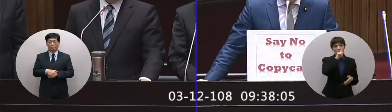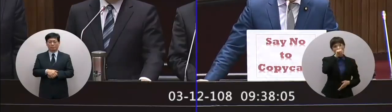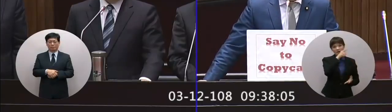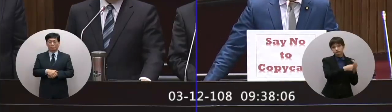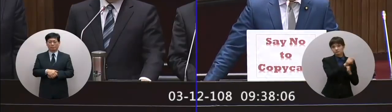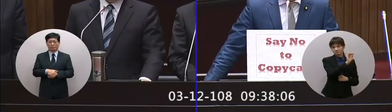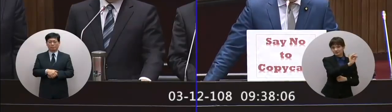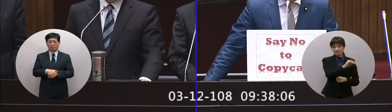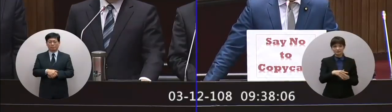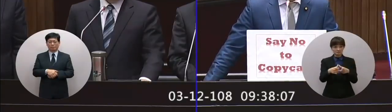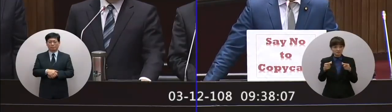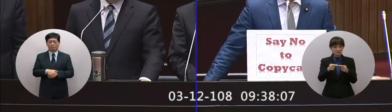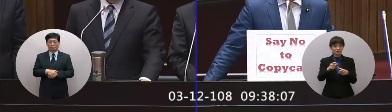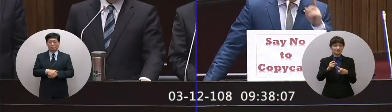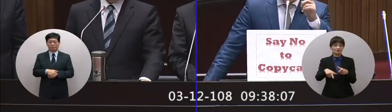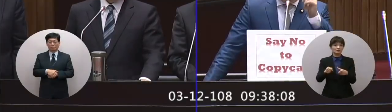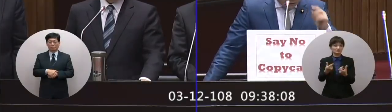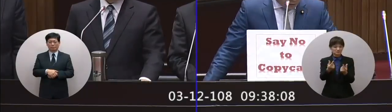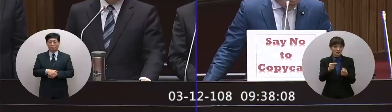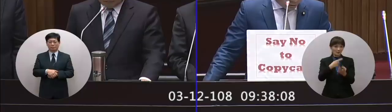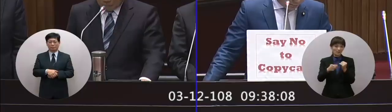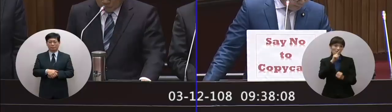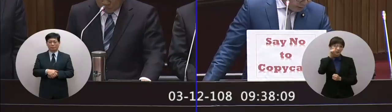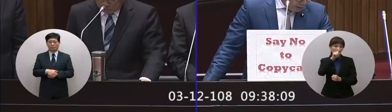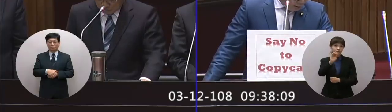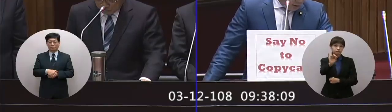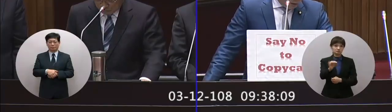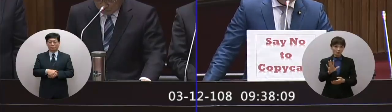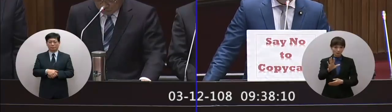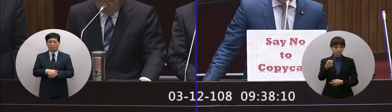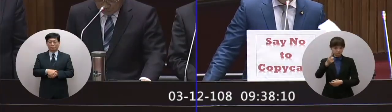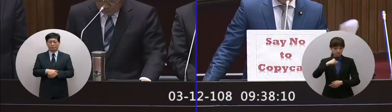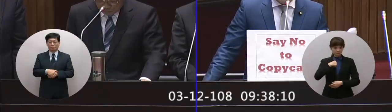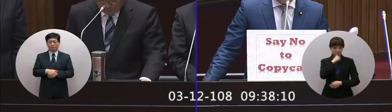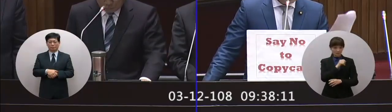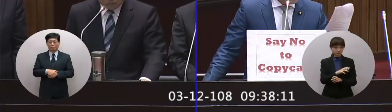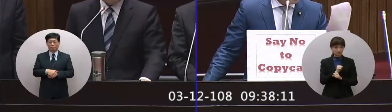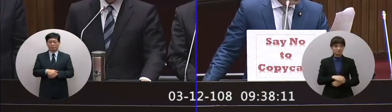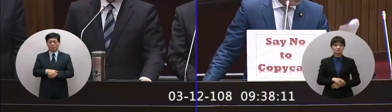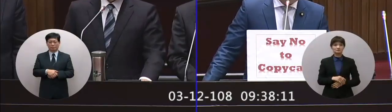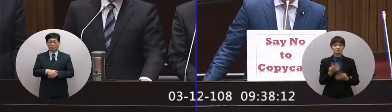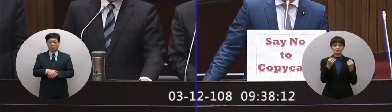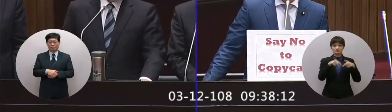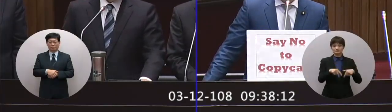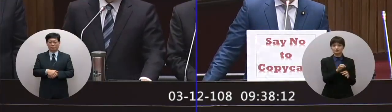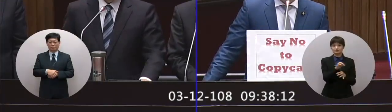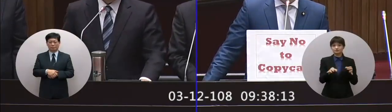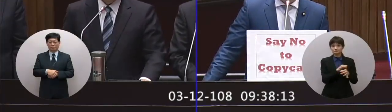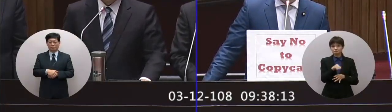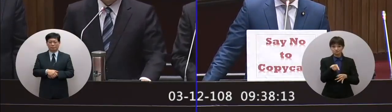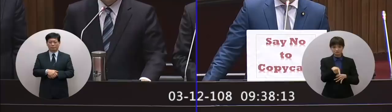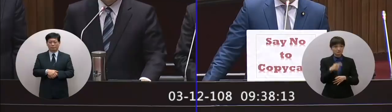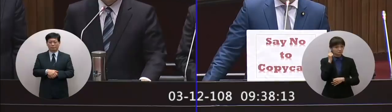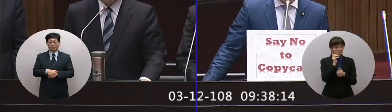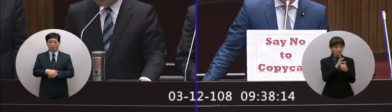银行也被起诉了上百件，下一个台湾要小心。数位经济啊，是以金融挂帅，请